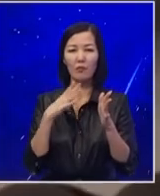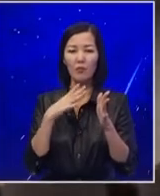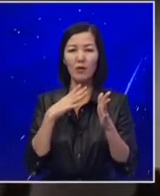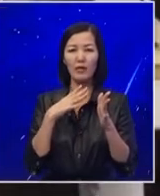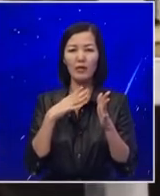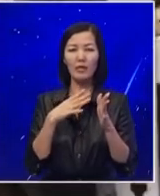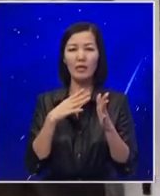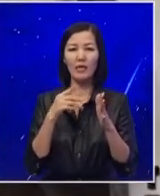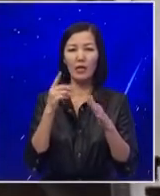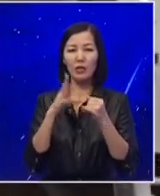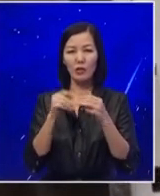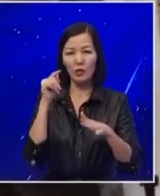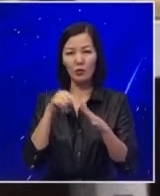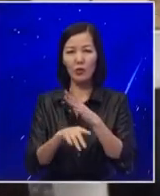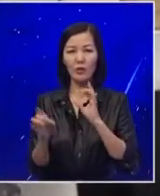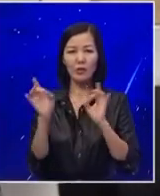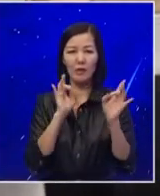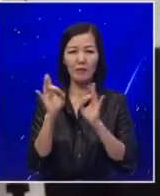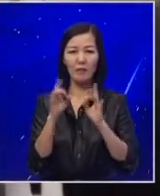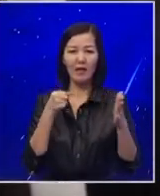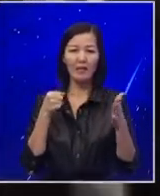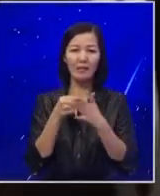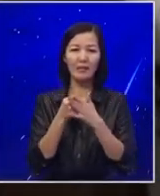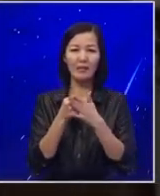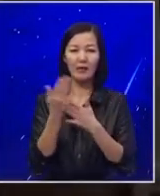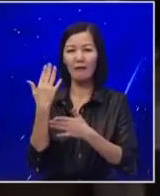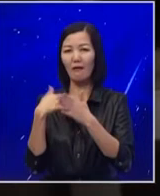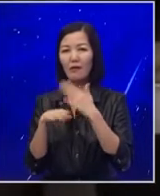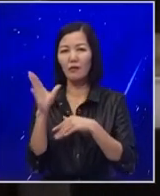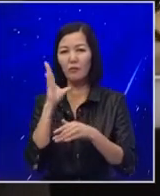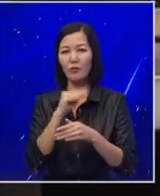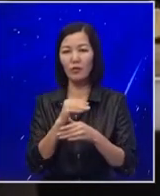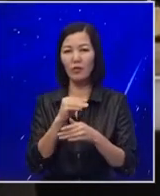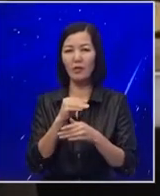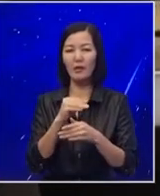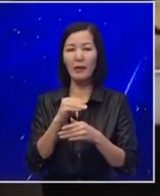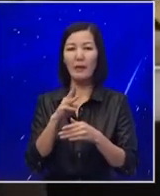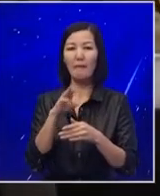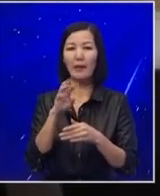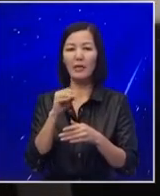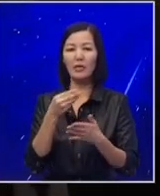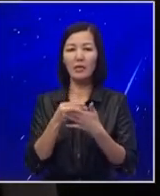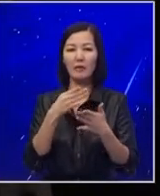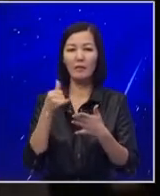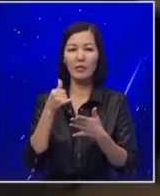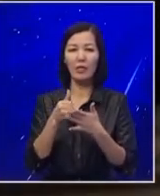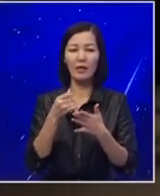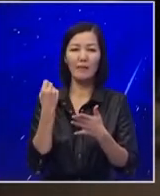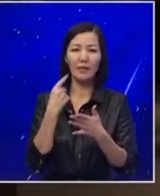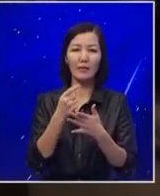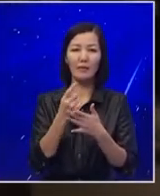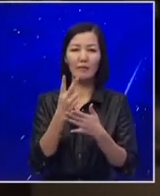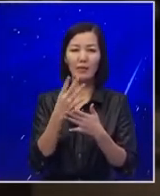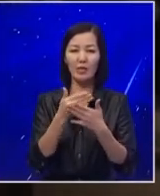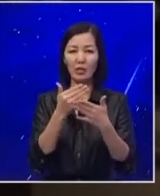айтуынша, қаскүнемдер дабыл құрылғысы қосылғанша оқиға орнынан тайып тұрған. Парижде қымбат шараптардың ұрлануы бұған дейін де бірнеше рет